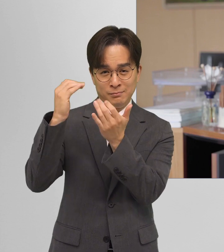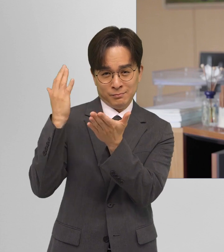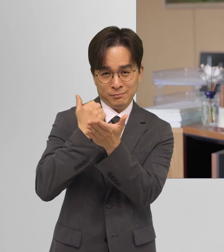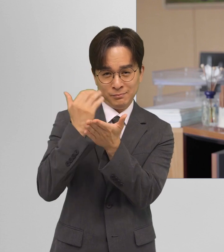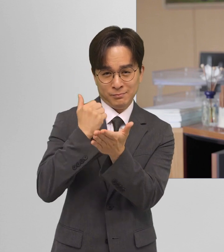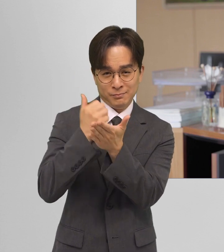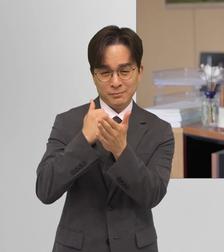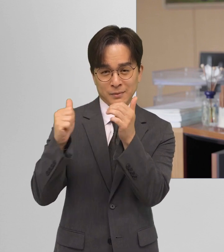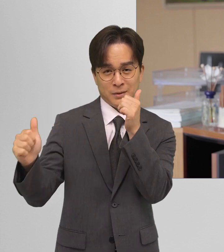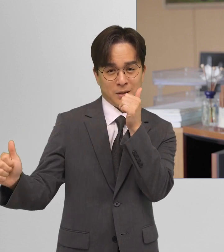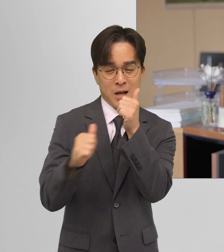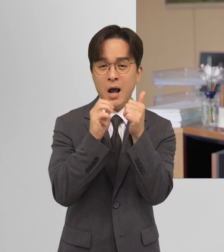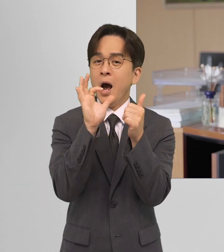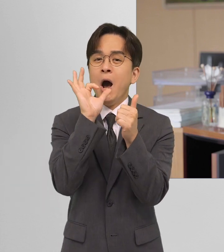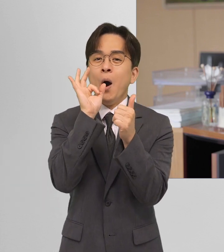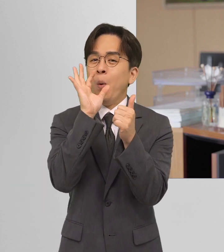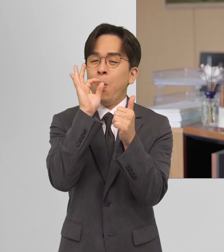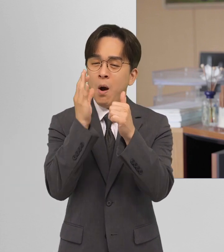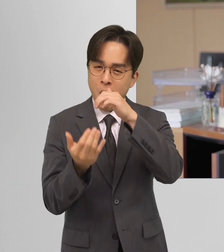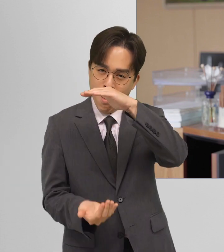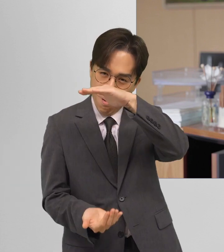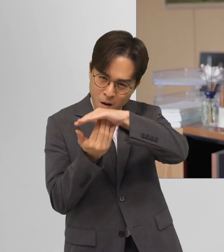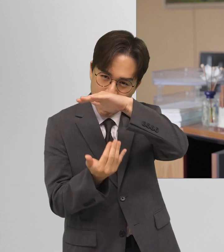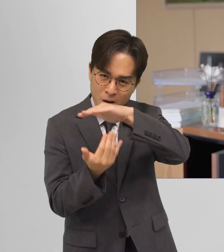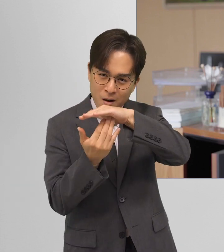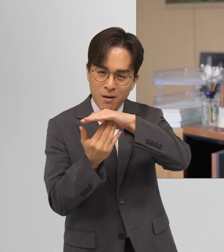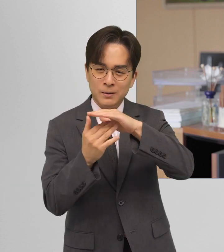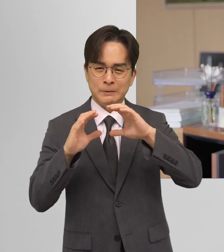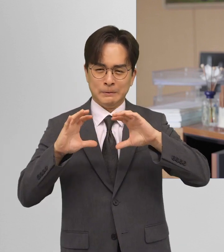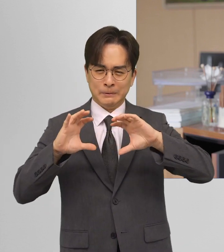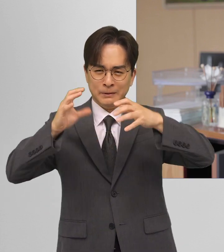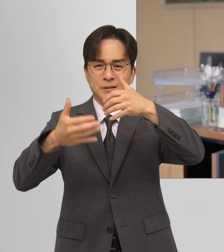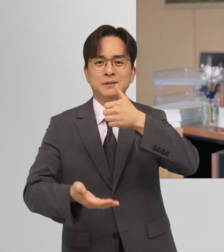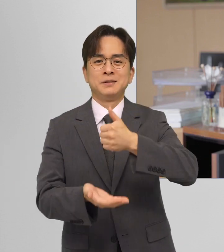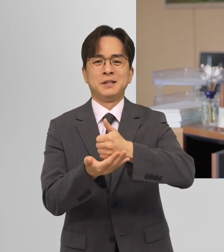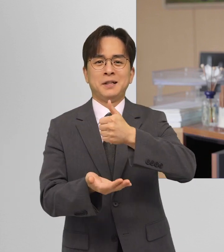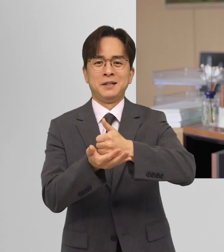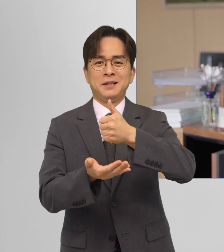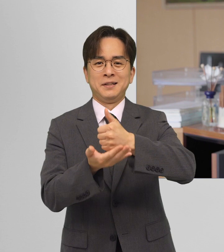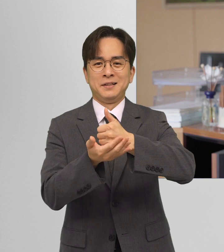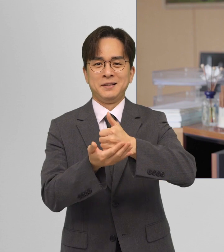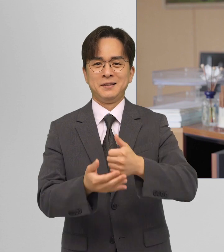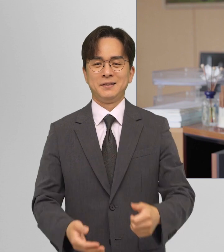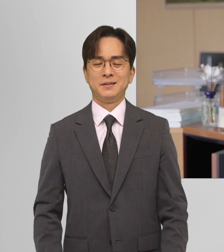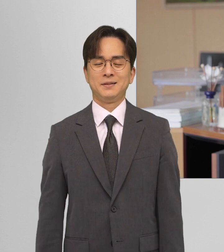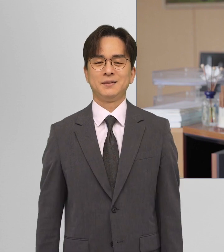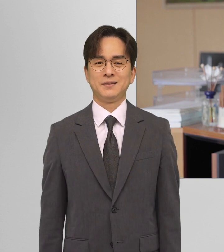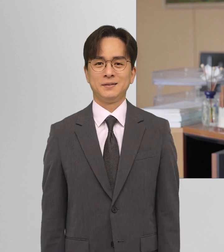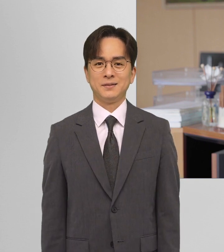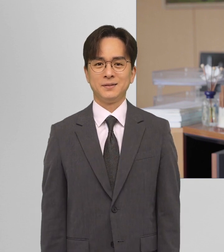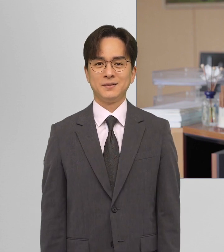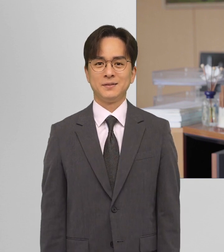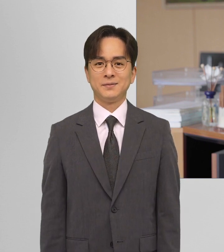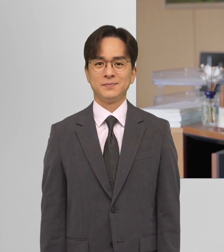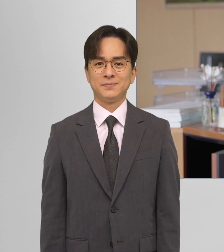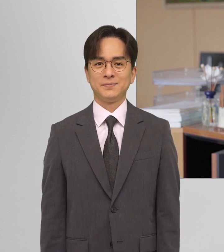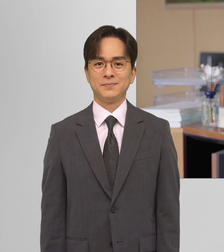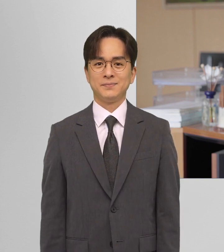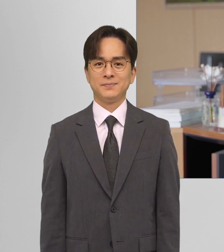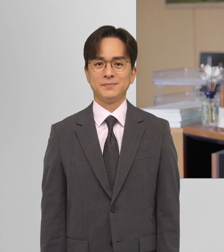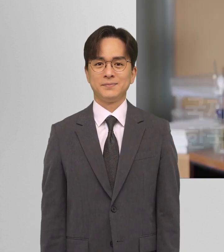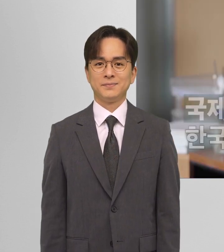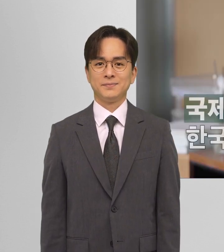심지어 1등을 못하면 잘 알아주지도 않는다라는 어떤 그런 자조 섞인 그런 말이